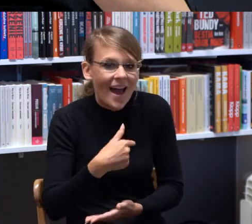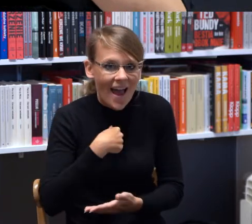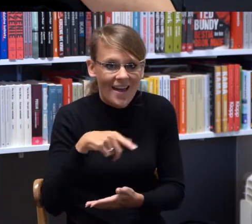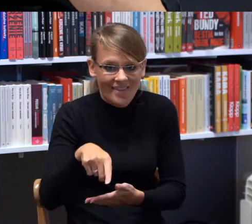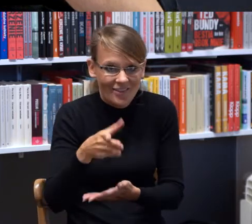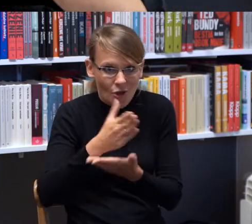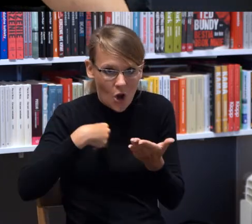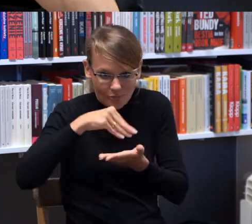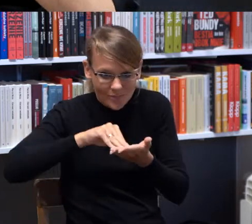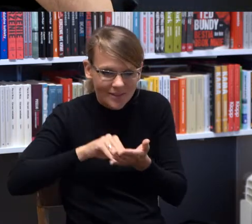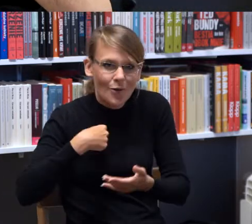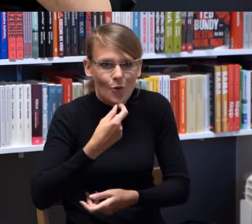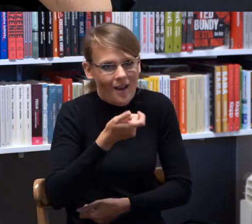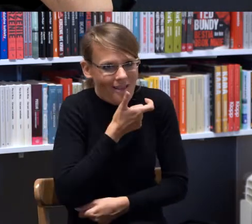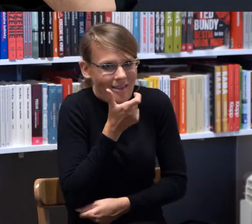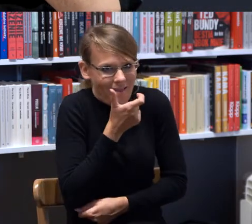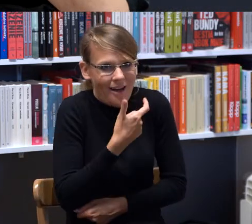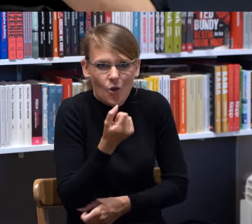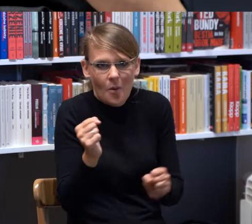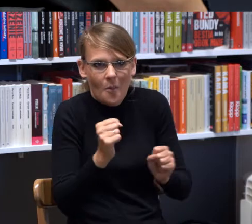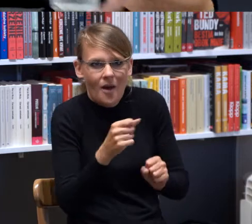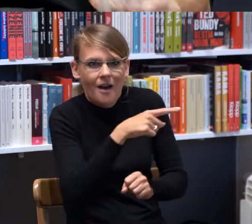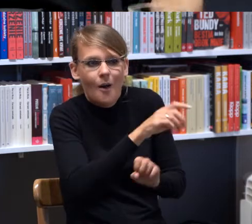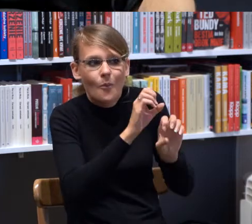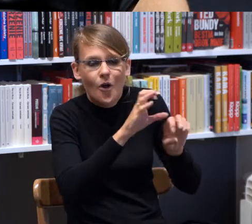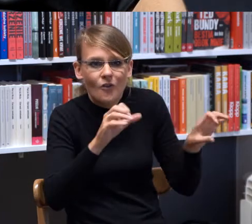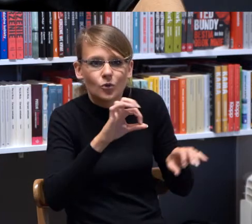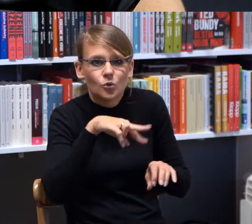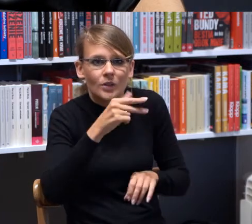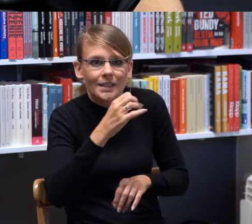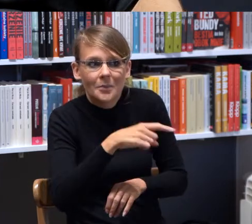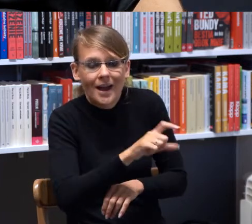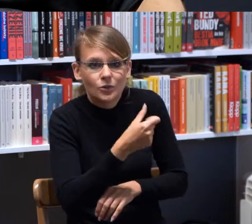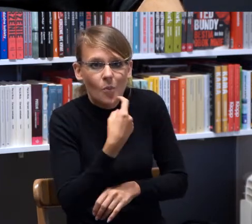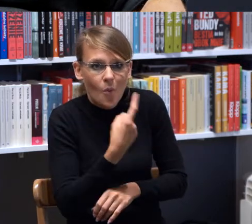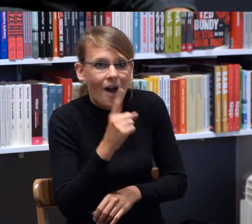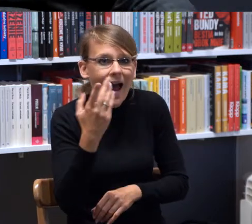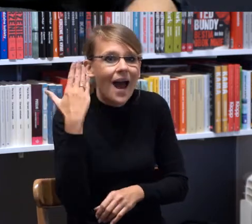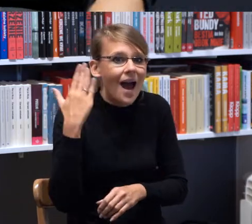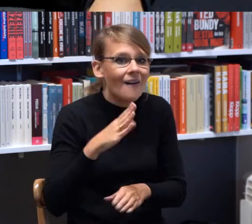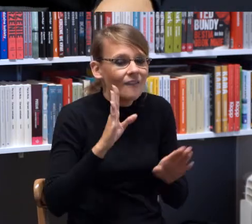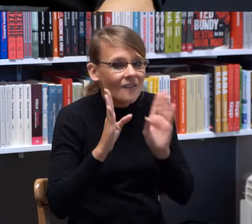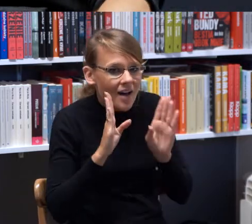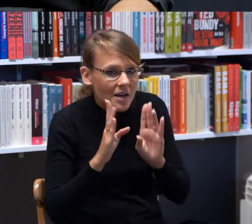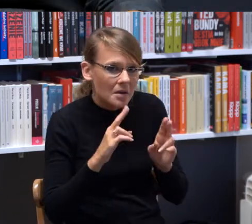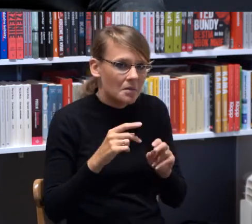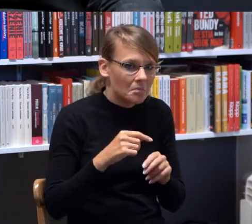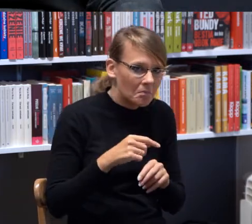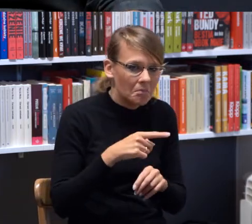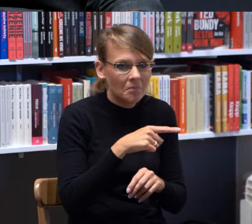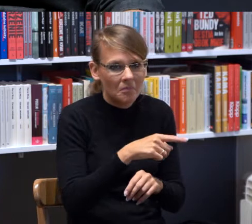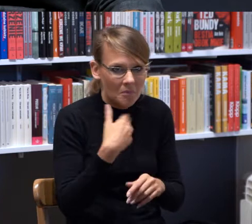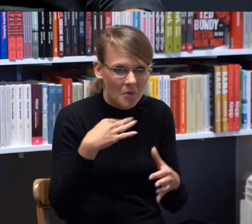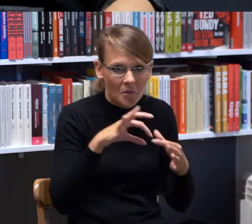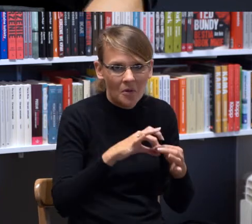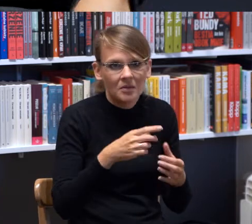rozdział trochę i się bałam co na to profesor Roch Sulima, ale na szczęście zaprosił mnie na Facebooku jakiś czas temu, stwierdziłam, że może nie jest tak, że mnie nie lubi po napisaniu